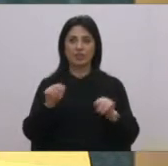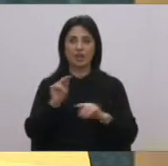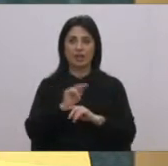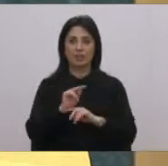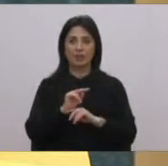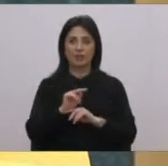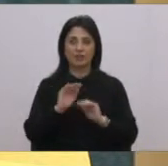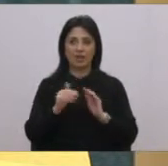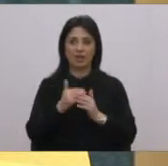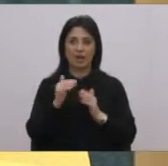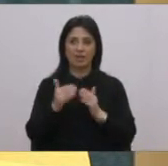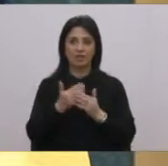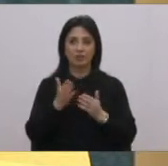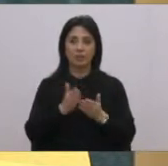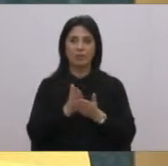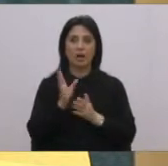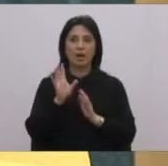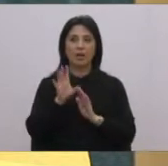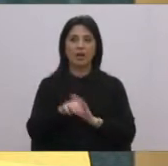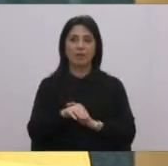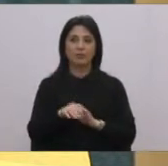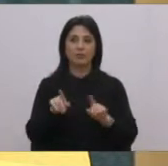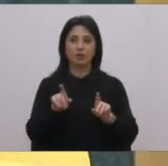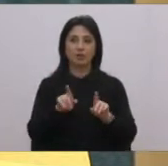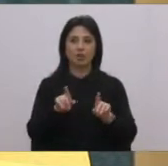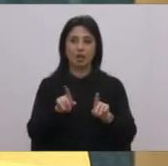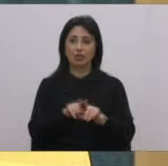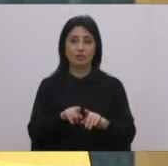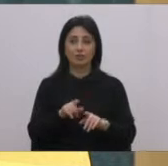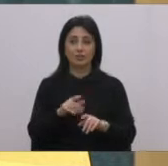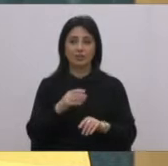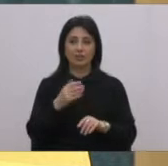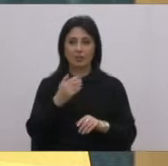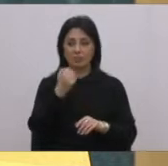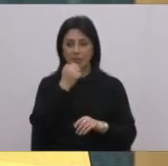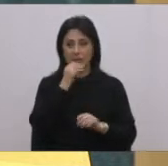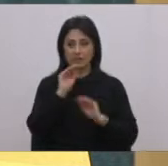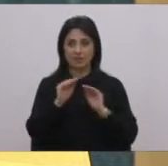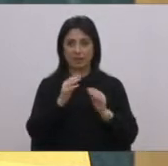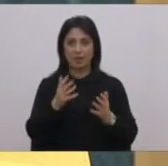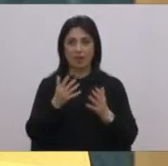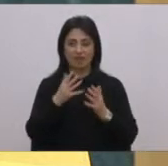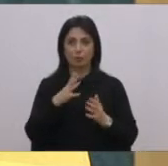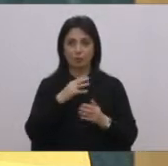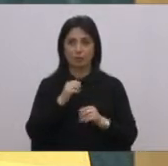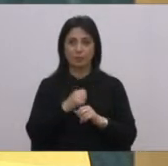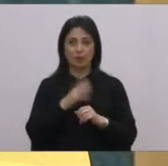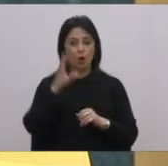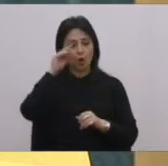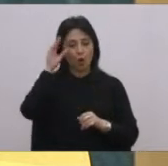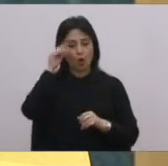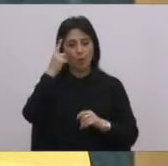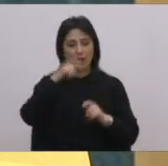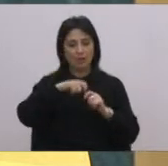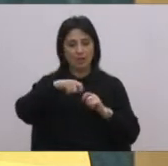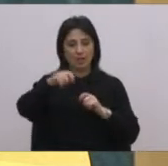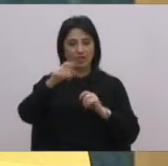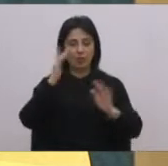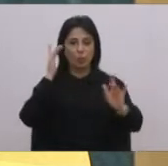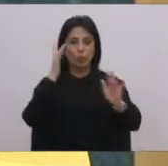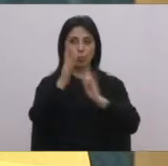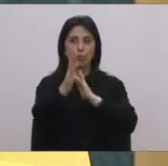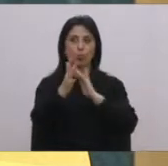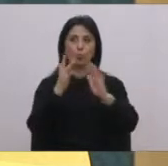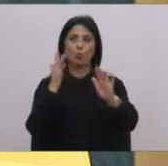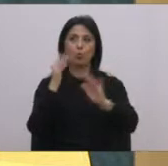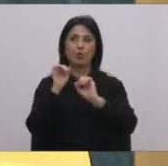რეაბილიტაცია და განახლება, რომლის ფარგლებშიც ასევე ენერგოეფექტური მასალები იქნა გამოყენებული. ქობულეთის 1 კილომეტრიანი ბულვარი, რომელმაც